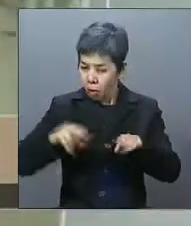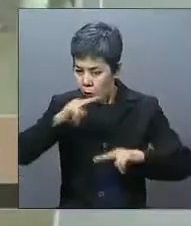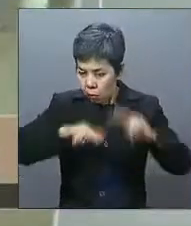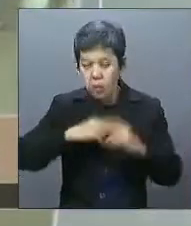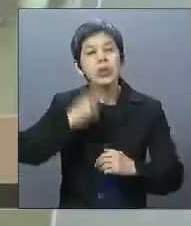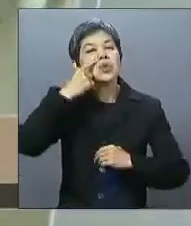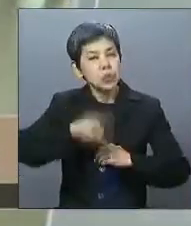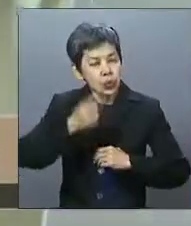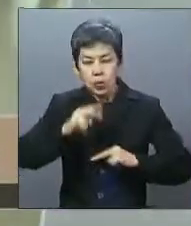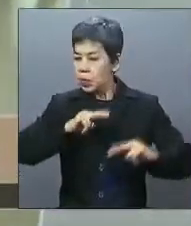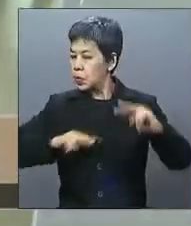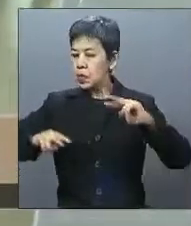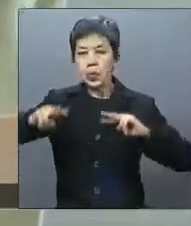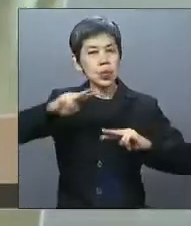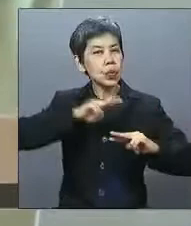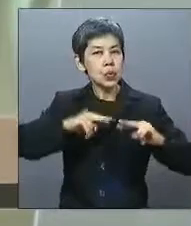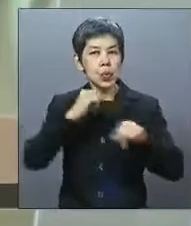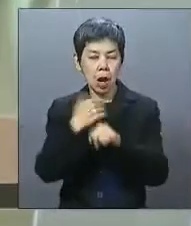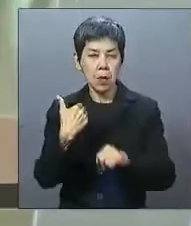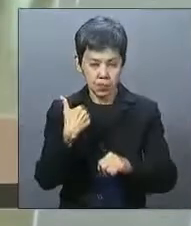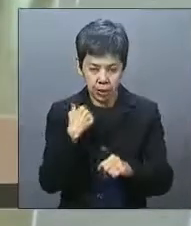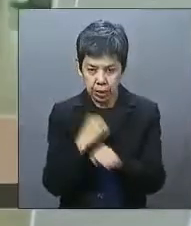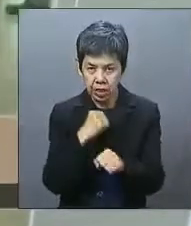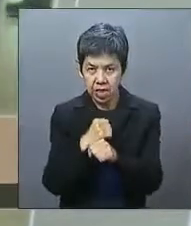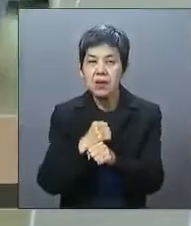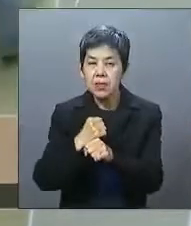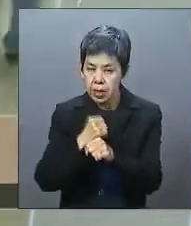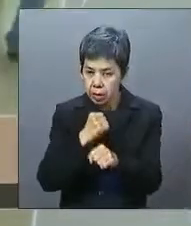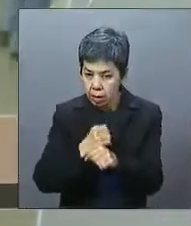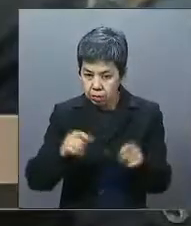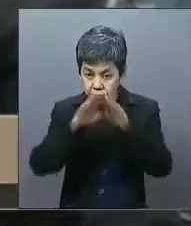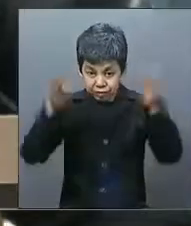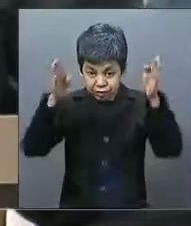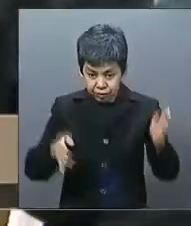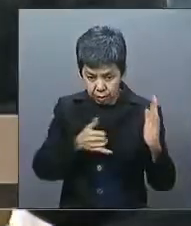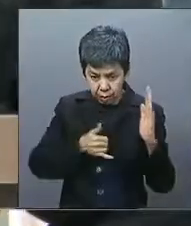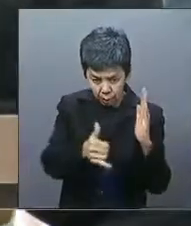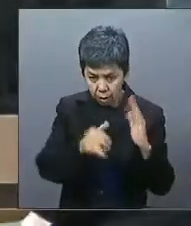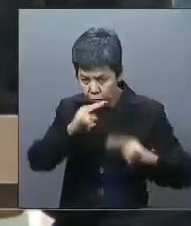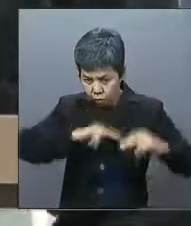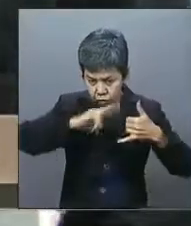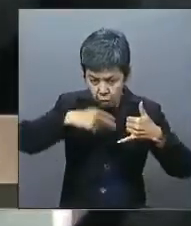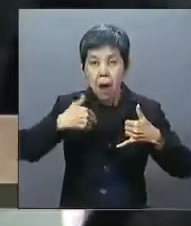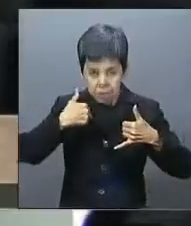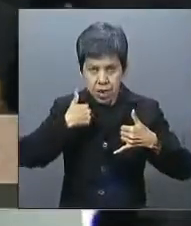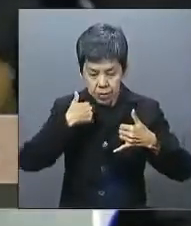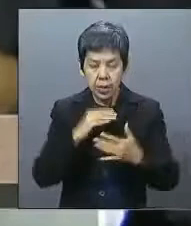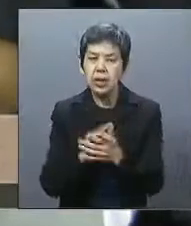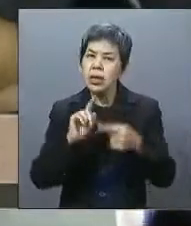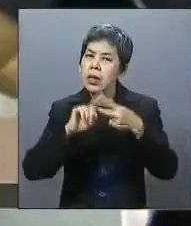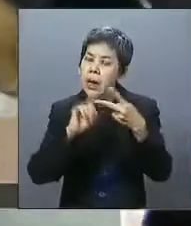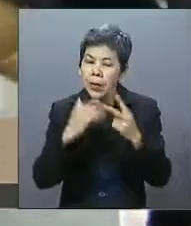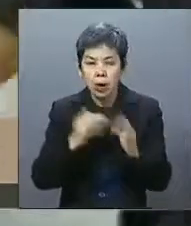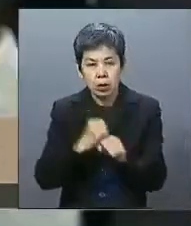งเป็นไปอย่างเข้มงวดนะครับมีการติดตั้งเครื่องจับวัตถุหรือว่าบริเวณทางเข้าทุกจุดแล้วก็มีเจ้าหน้า